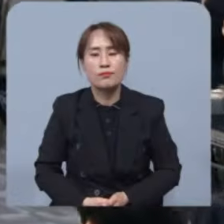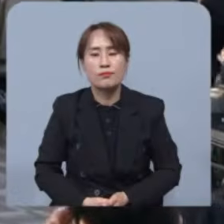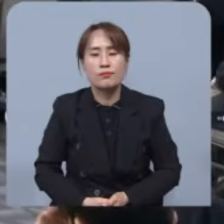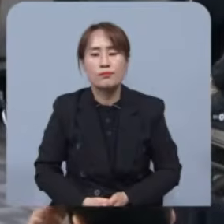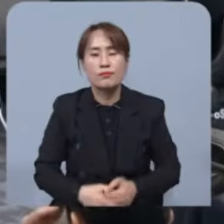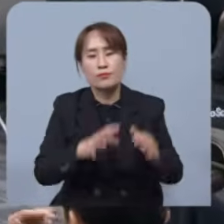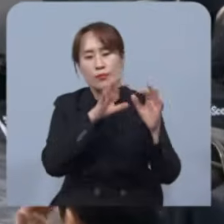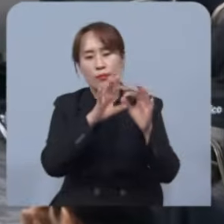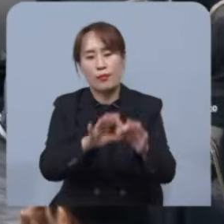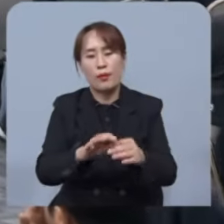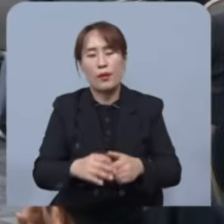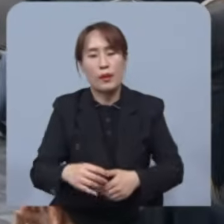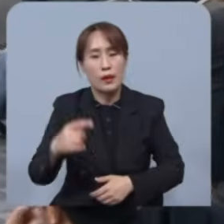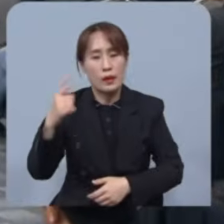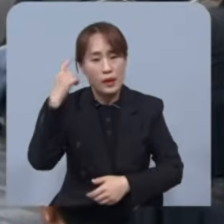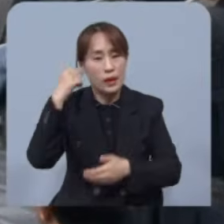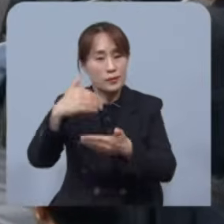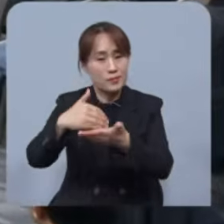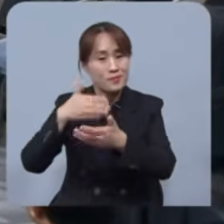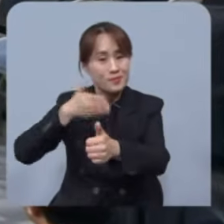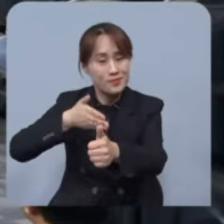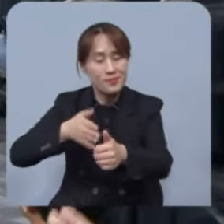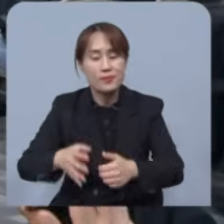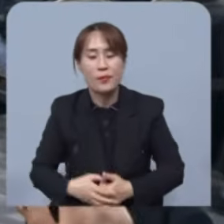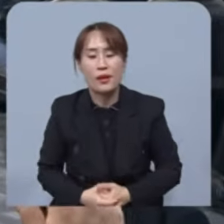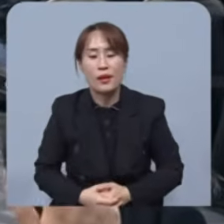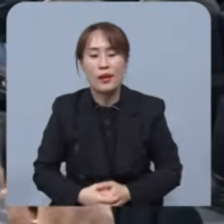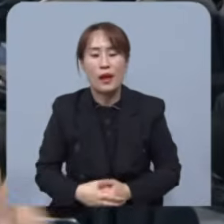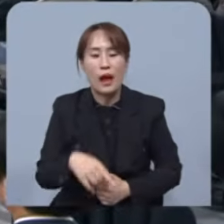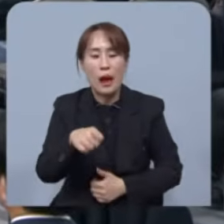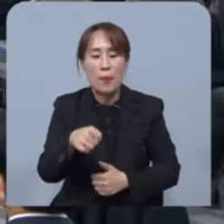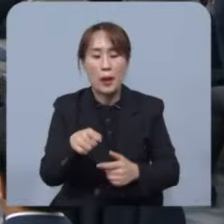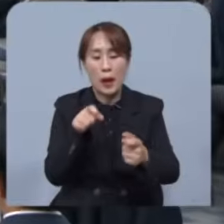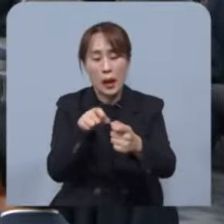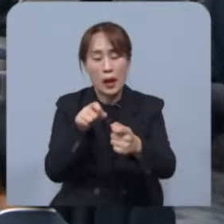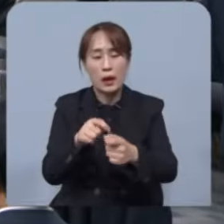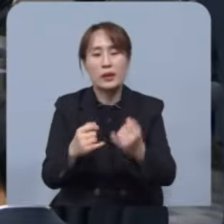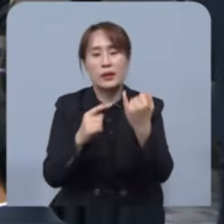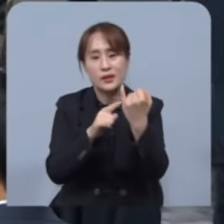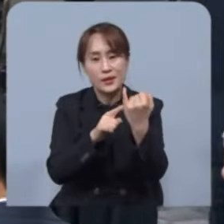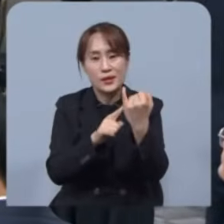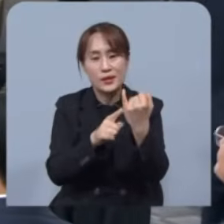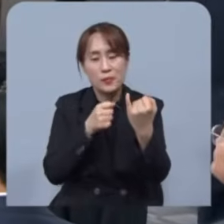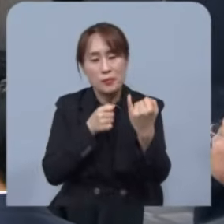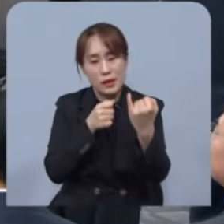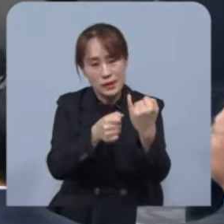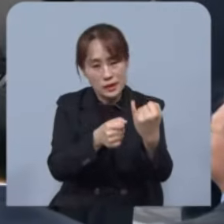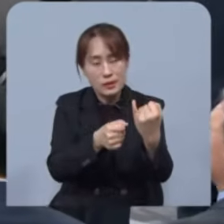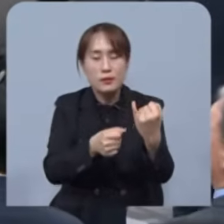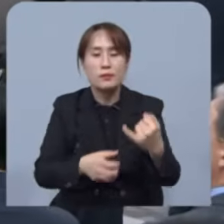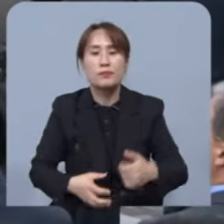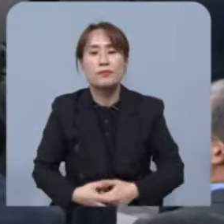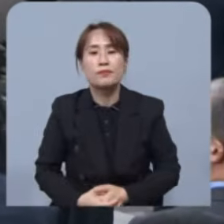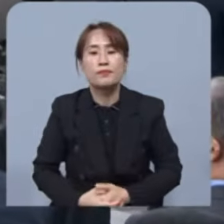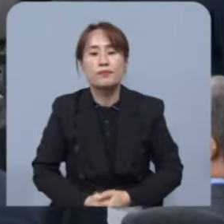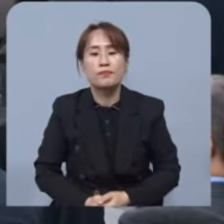네, 계속해서 의견 듣겠습니다. 여기 앞에 바로 제 앞에 계신 여성분께 마이크 전해드리겠습니다.